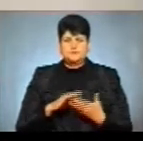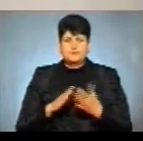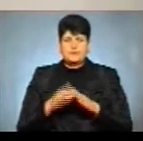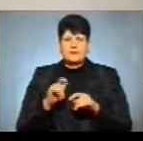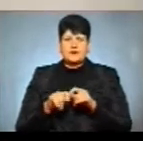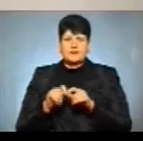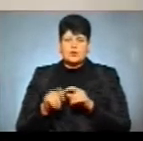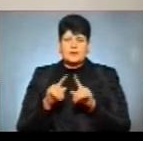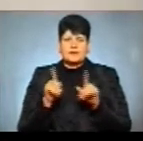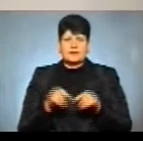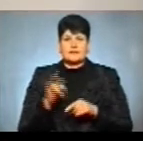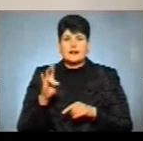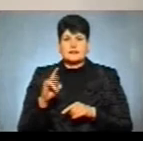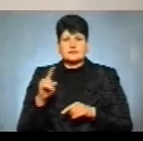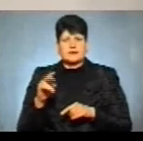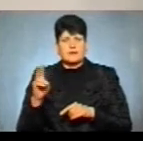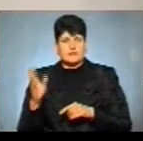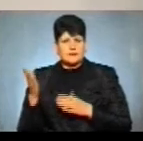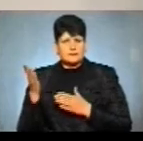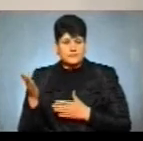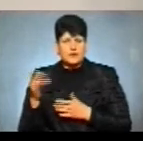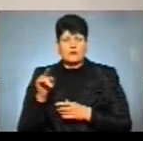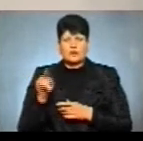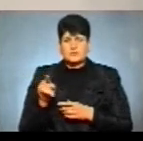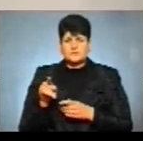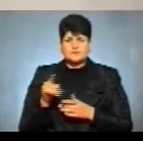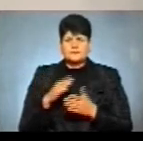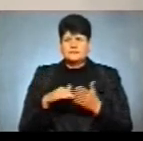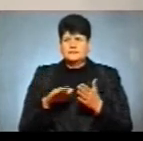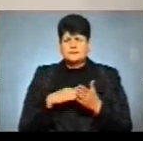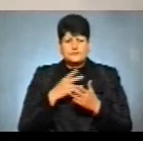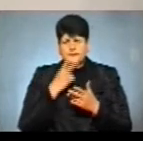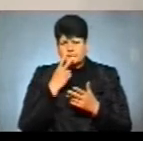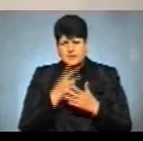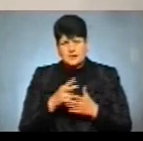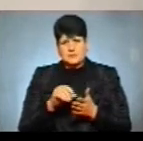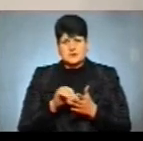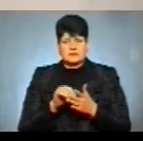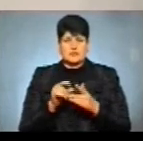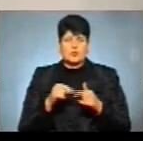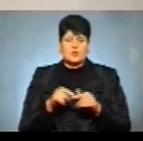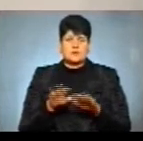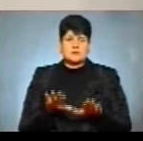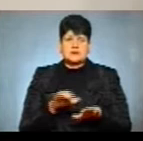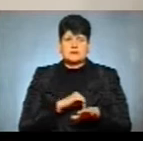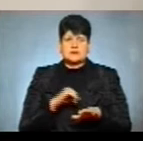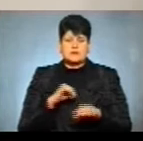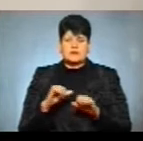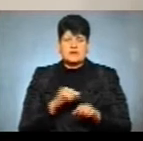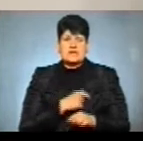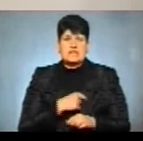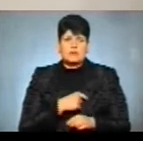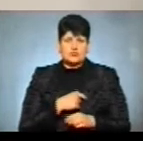перевіркою декларації з боку НАЗК, тому що вони взагалі загалом не реагують на представників органів місцевого самоврядування, на